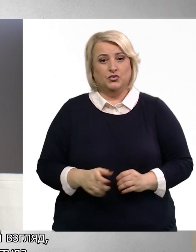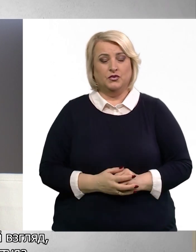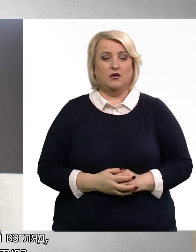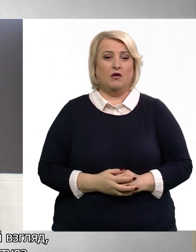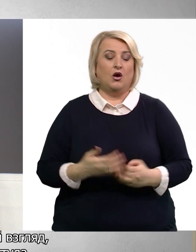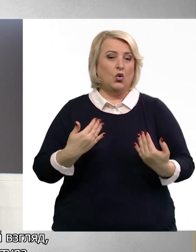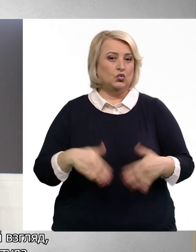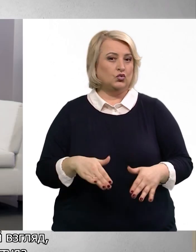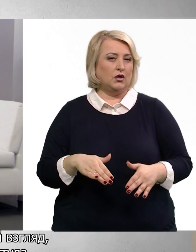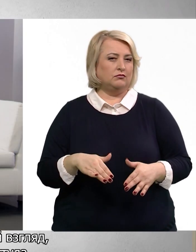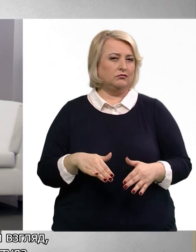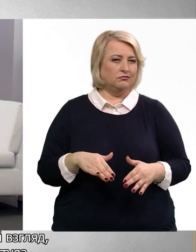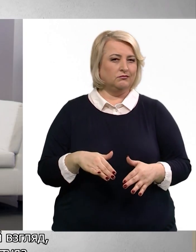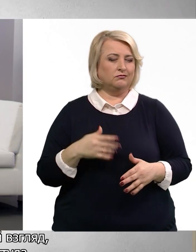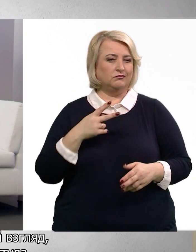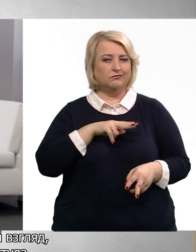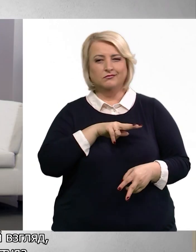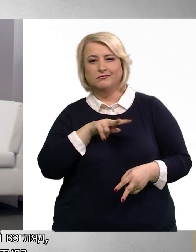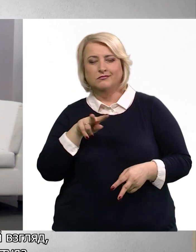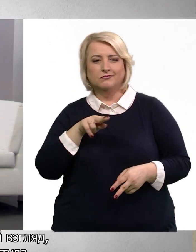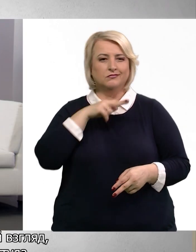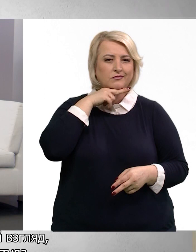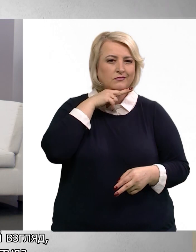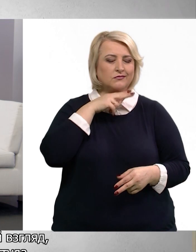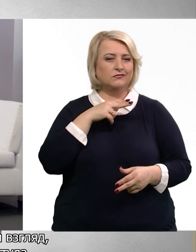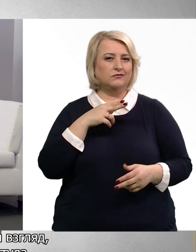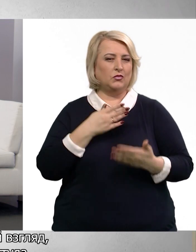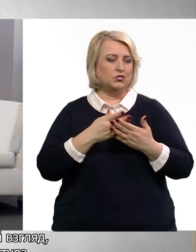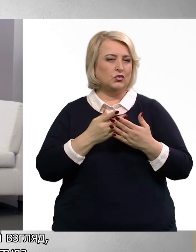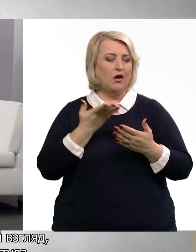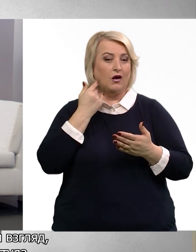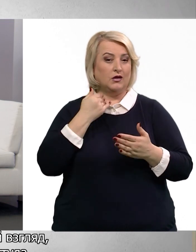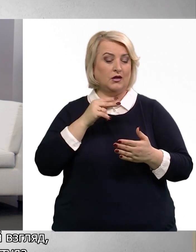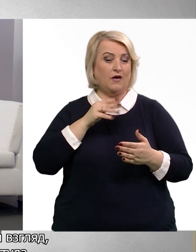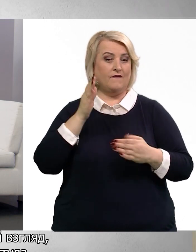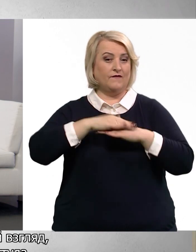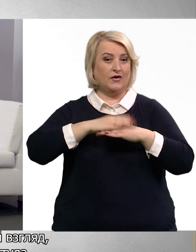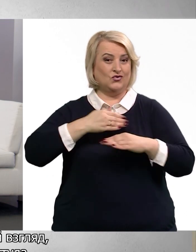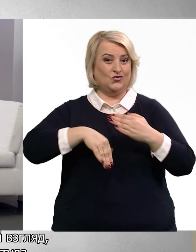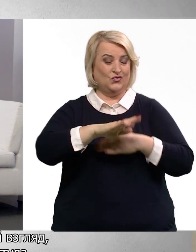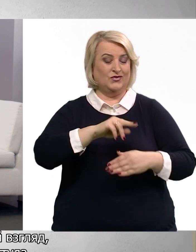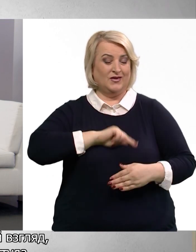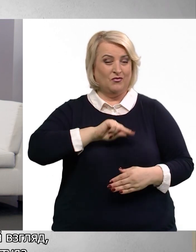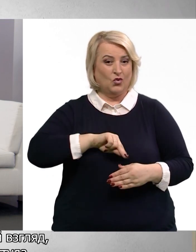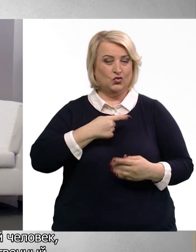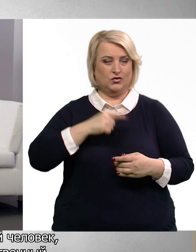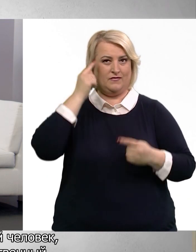deja își setează, are o viziune cu totul diferită în momentul când iese seara de pe ușa aceea.